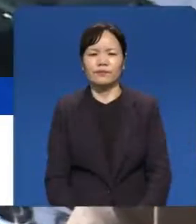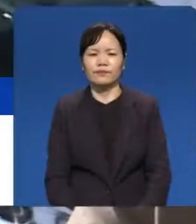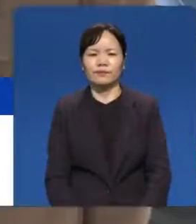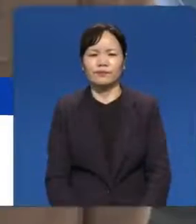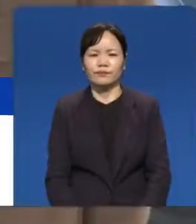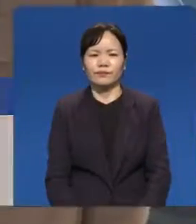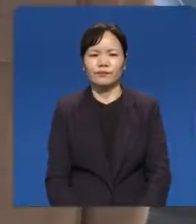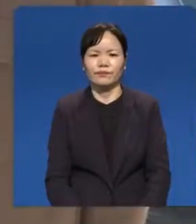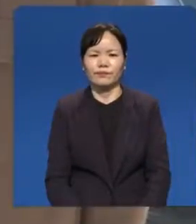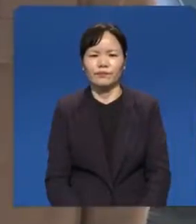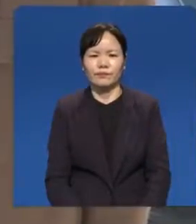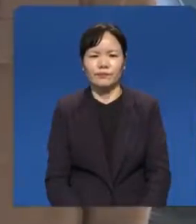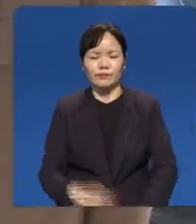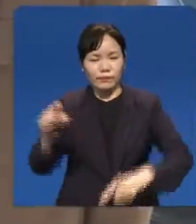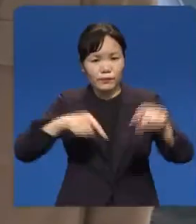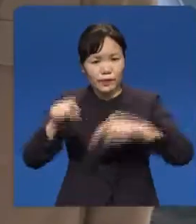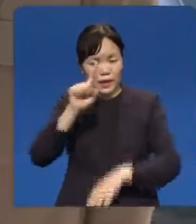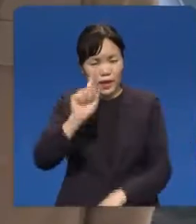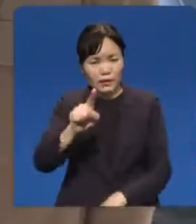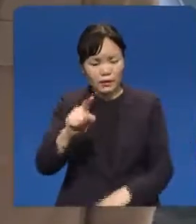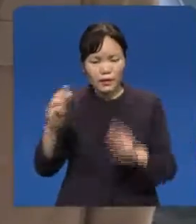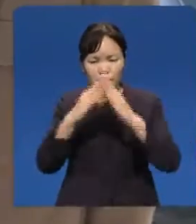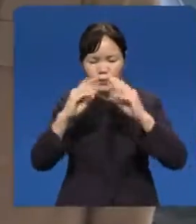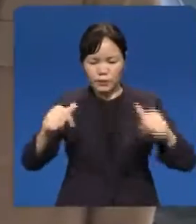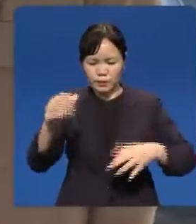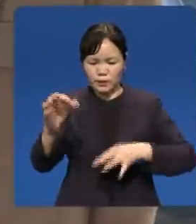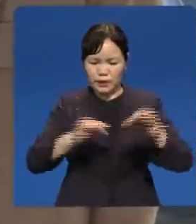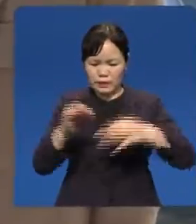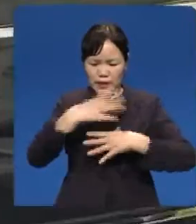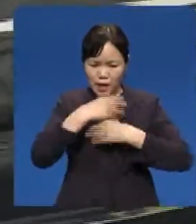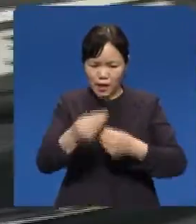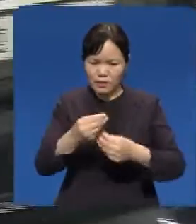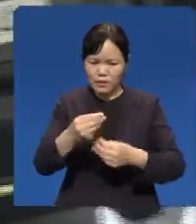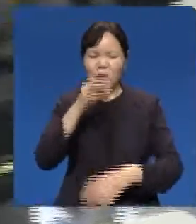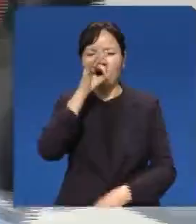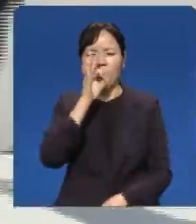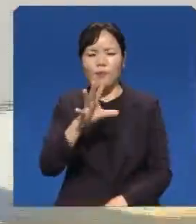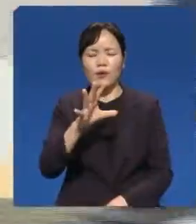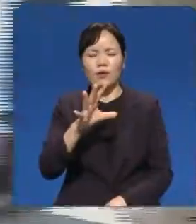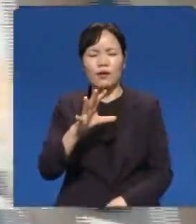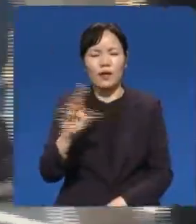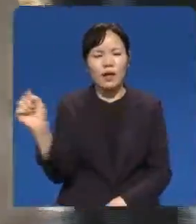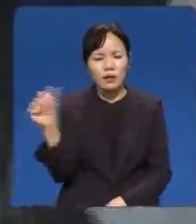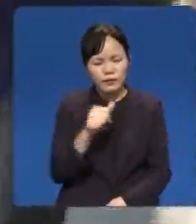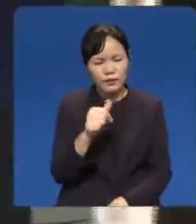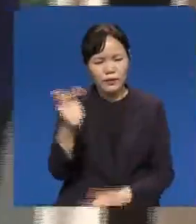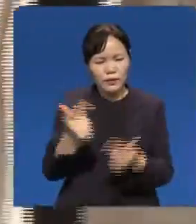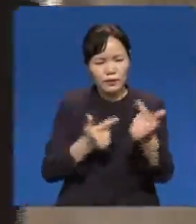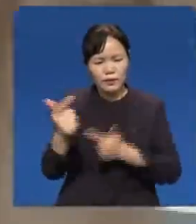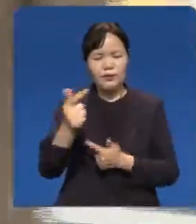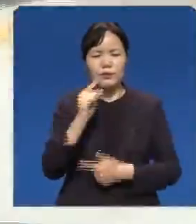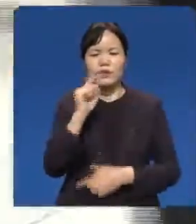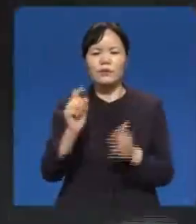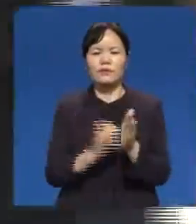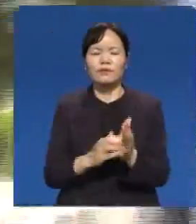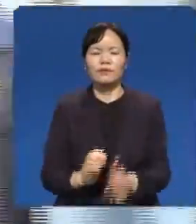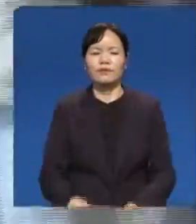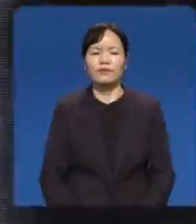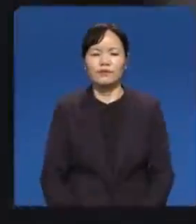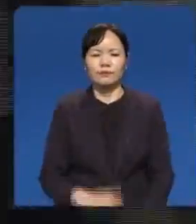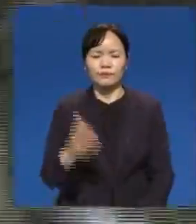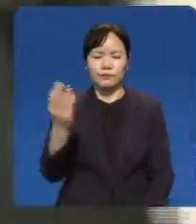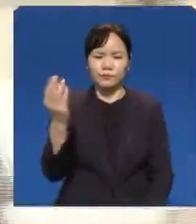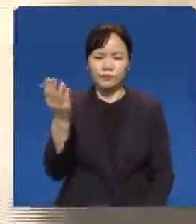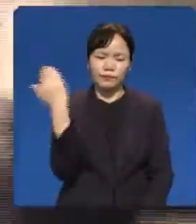않고요. 정책 한 방으로 부동산 시장을 안정시킬 수 없다며 속도 조절을 꺼낸 겁니다.